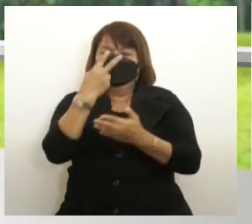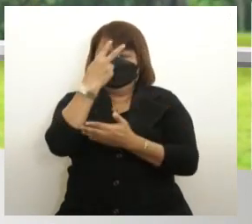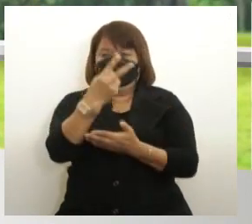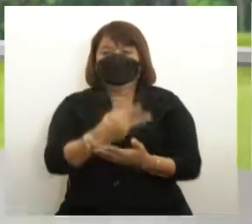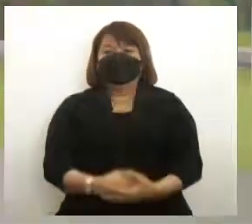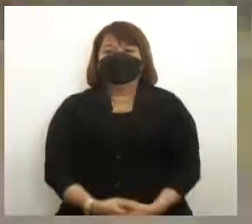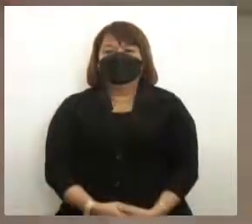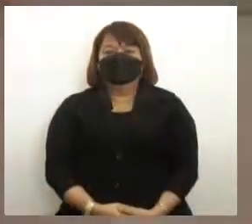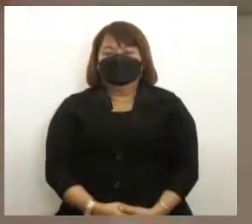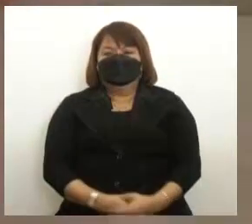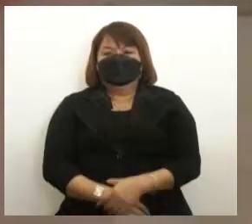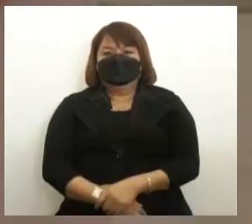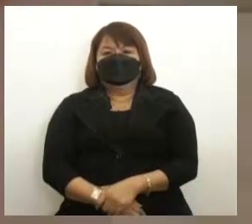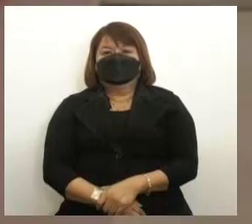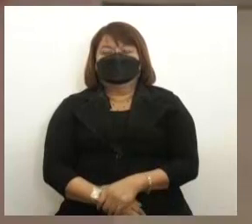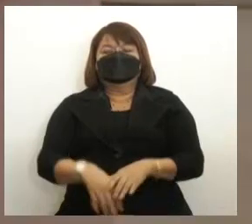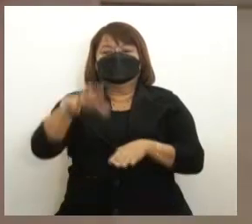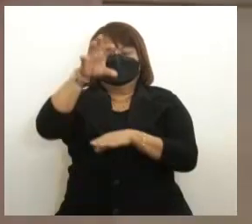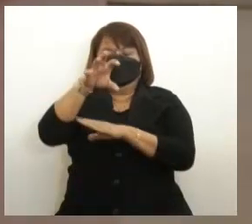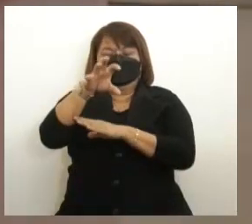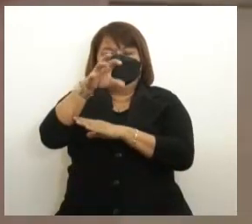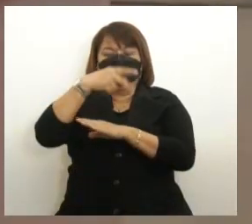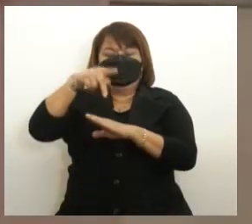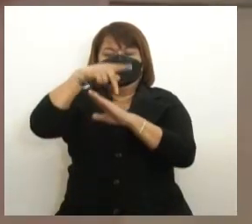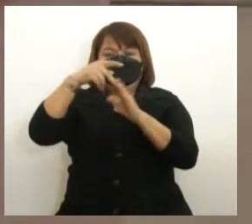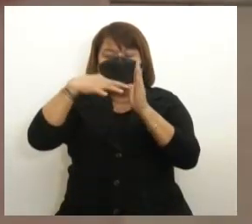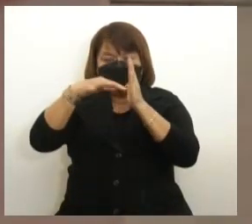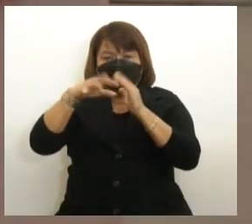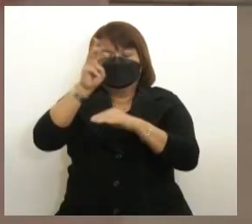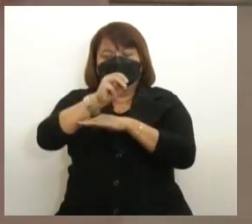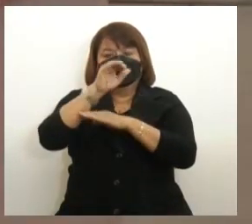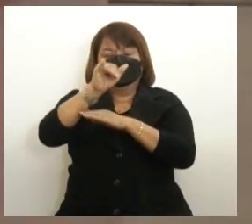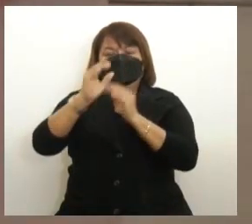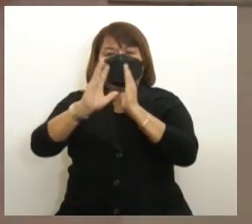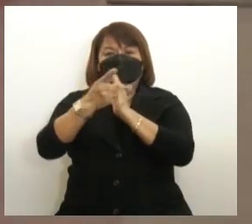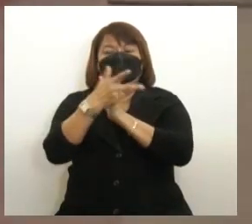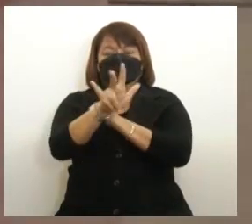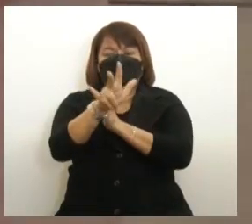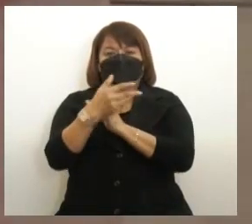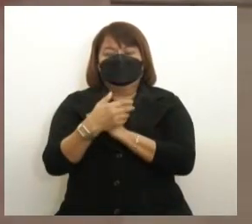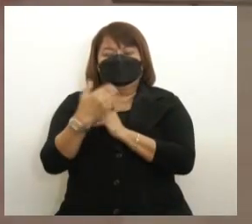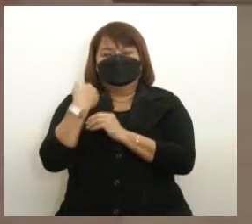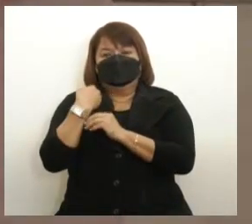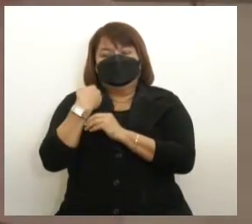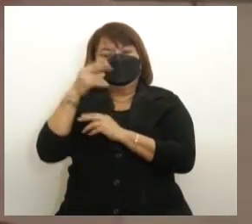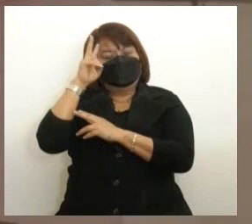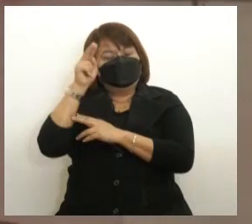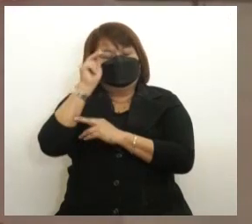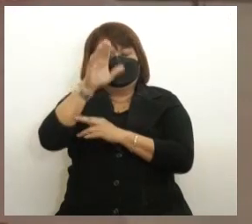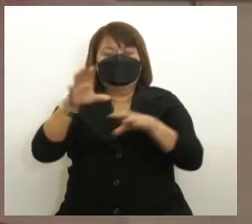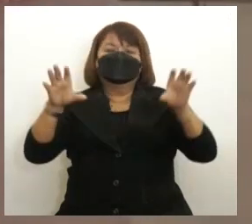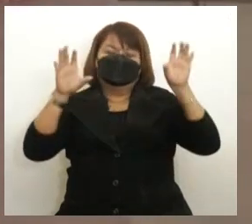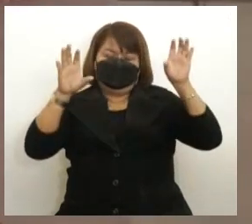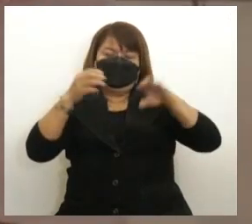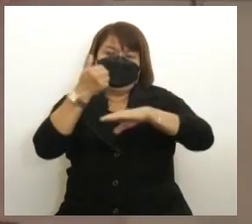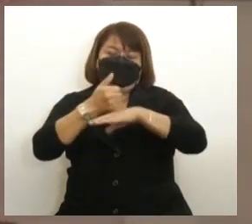ค่ะ ครับสำนักงานเขตพื้นที่การศึกษามัธยมศึกษาชัยภูมิซึ่งนโยบายของรัฐมนตรีว่าการ